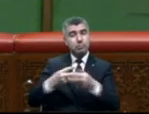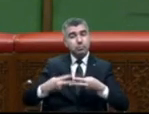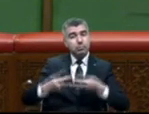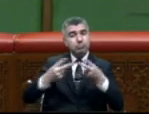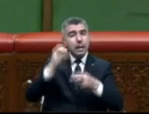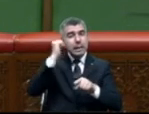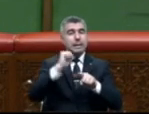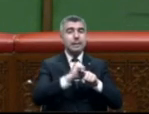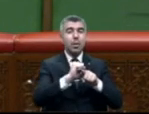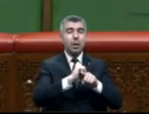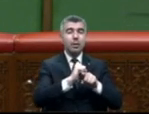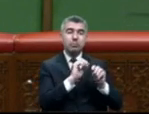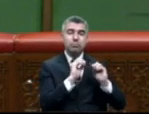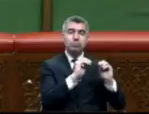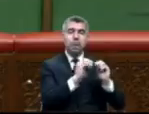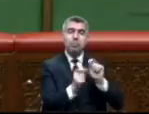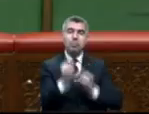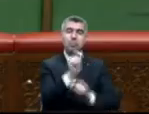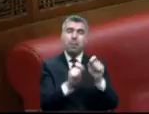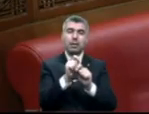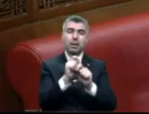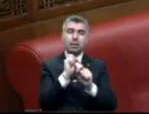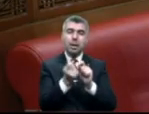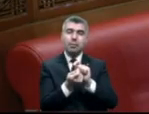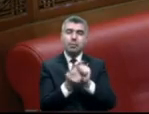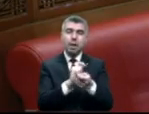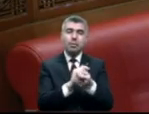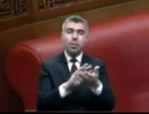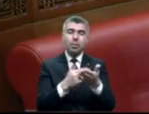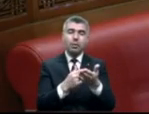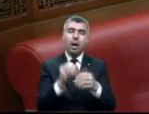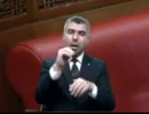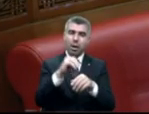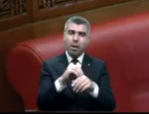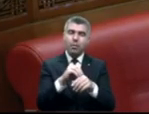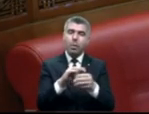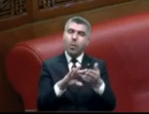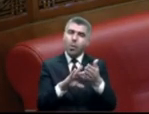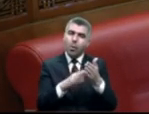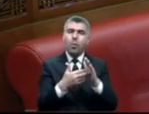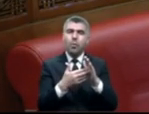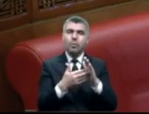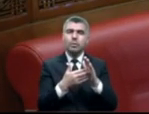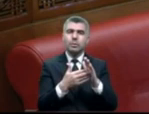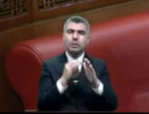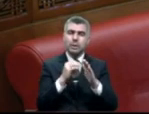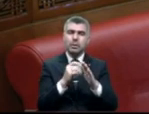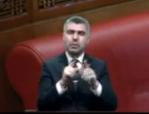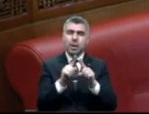عرض التكوين المهني، حيث تمت مراجعة كل عرض تكويني عبر إداء إعادة نظر بشكل شامل